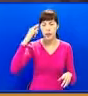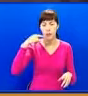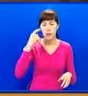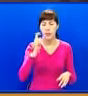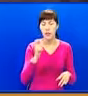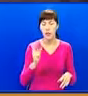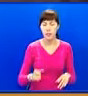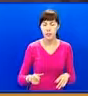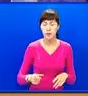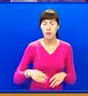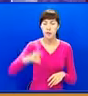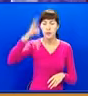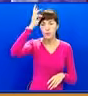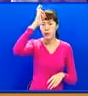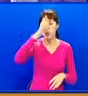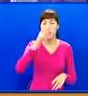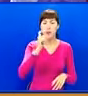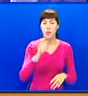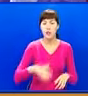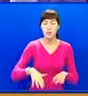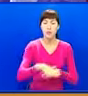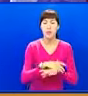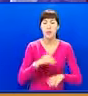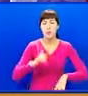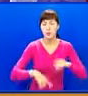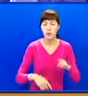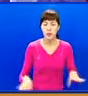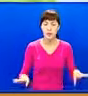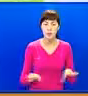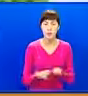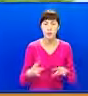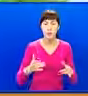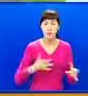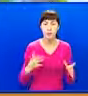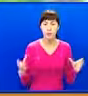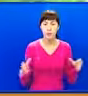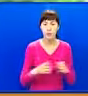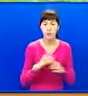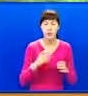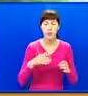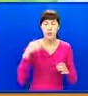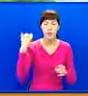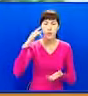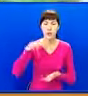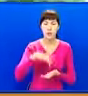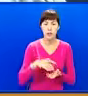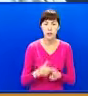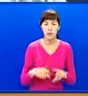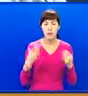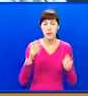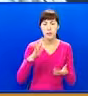халықтардың түбінің тегінің бір екенін көрсетеді. Айтып өтейік, түркітілдес мемлекеттерден келген көркем өнер ұжымдары мен әншілер Түркістан қаласында айтулы датаға